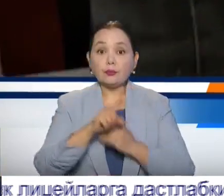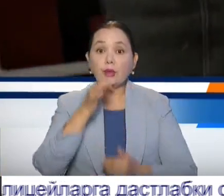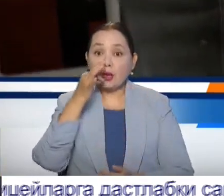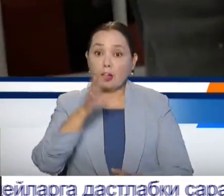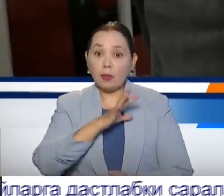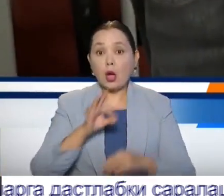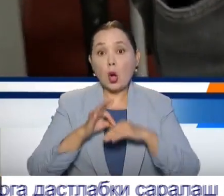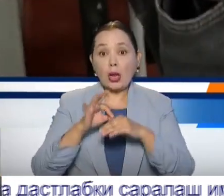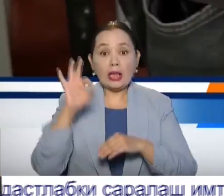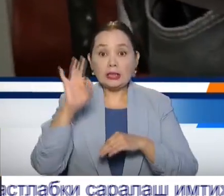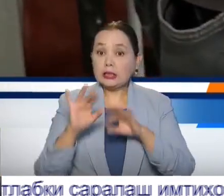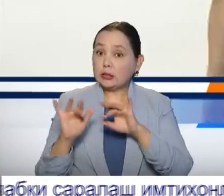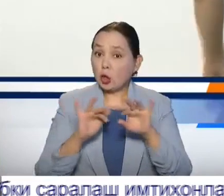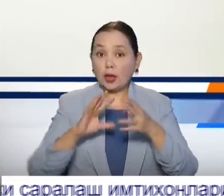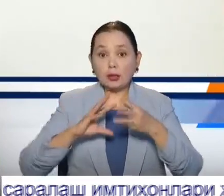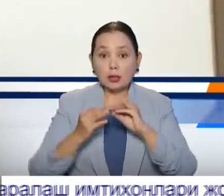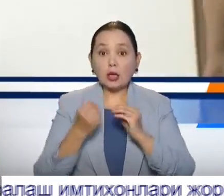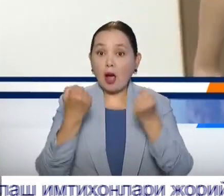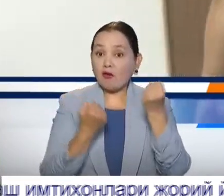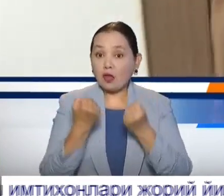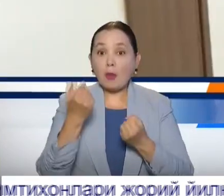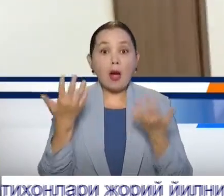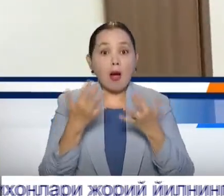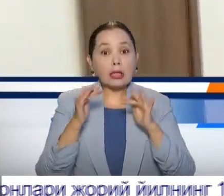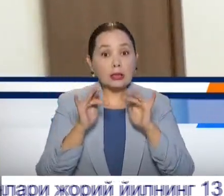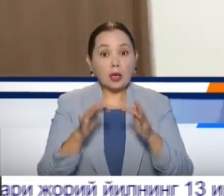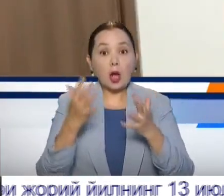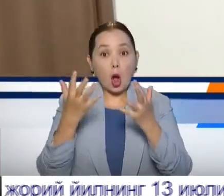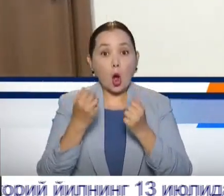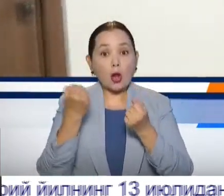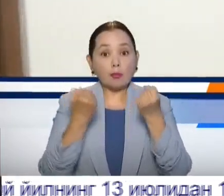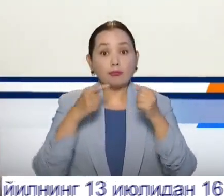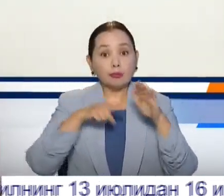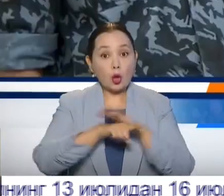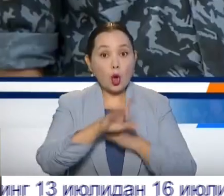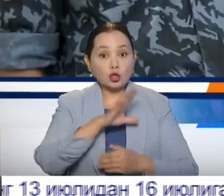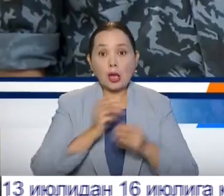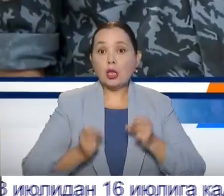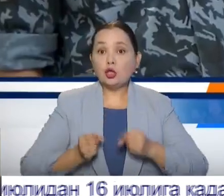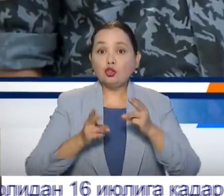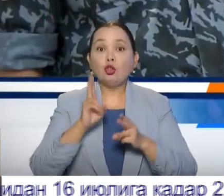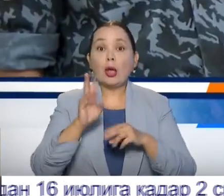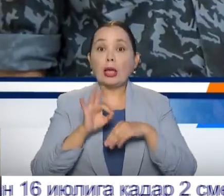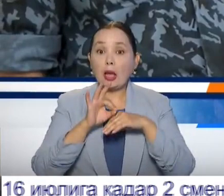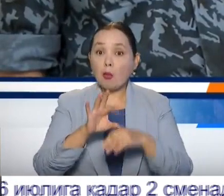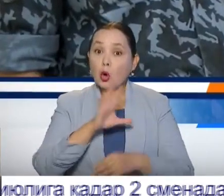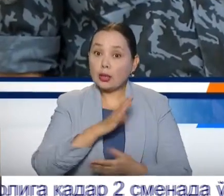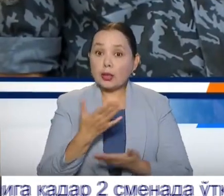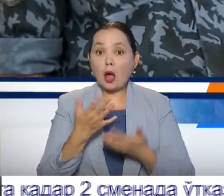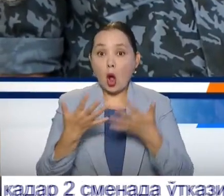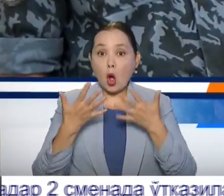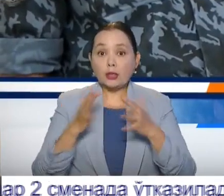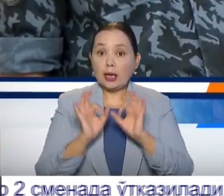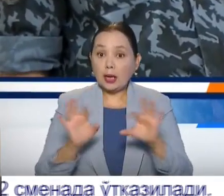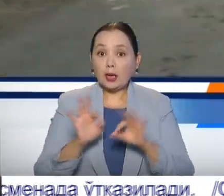Olib borilgan tezkor tadbirlar natijasida avtomobil qanday qilib olib qochilganligi, jinoyatga kim qo'l urganligiga oydinlik